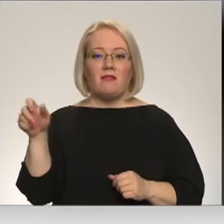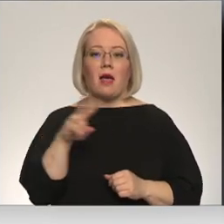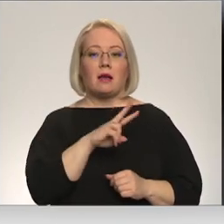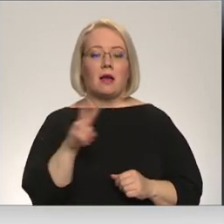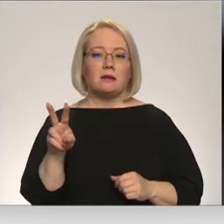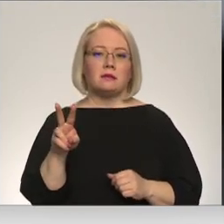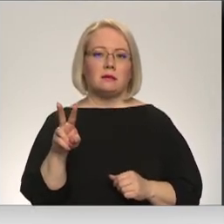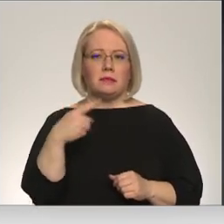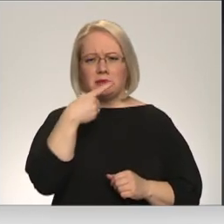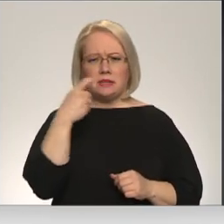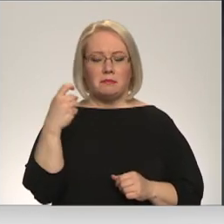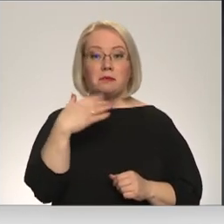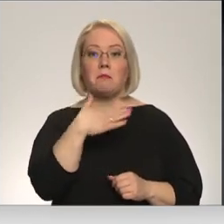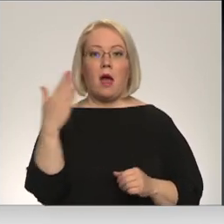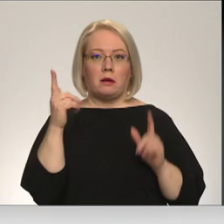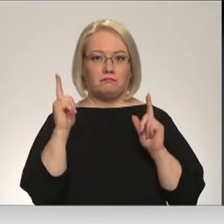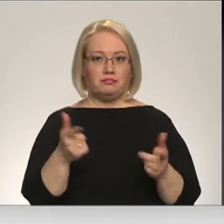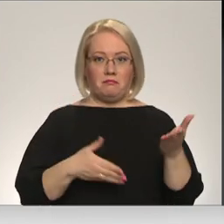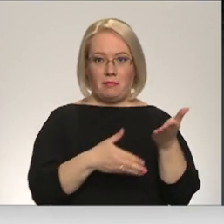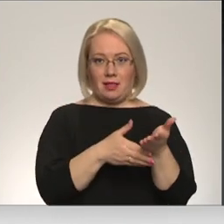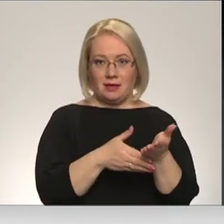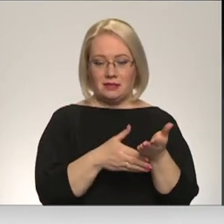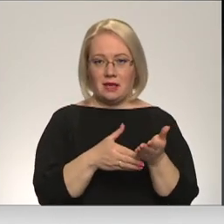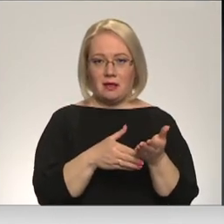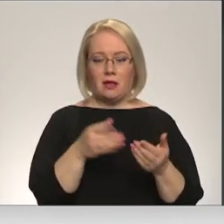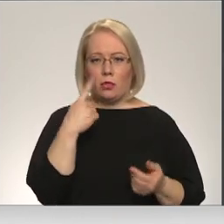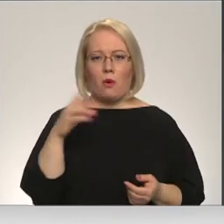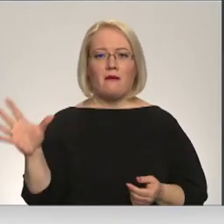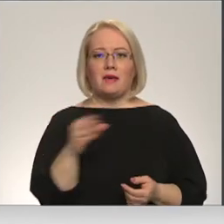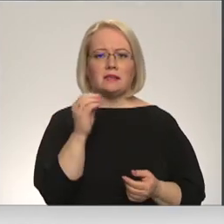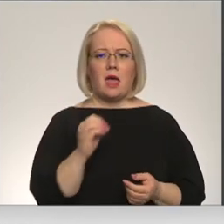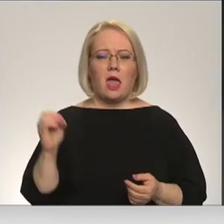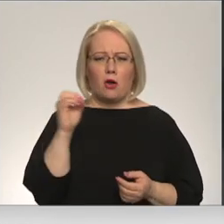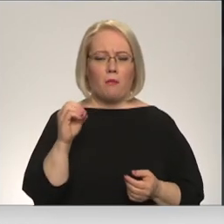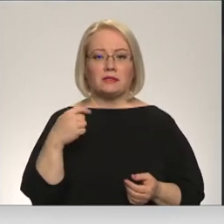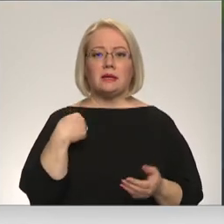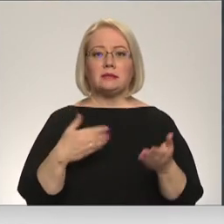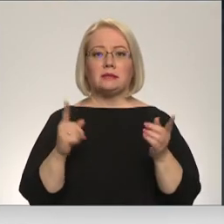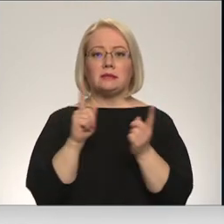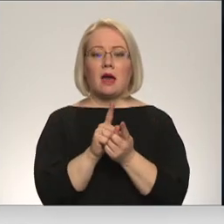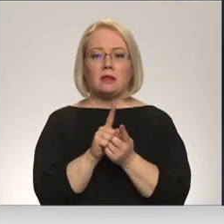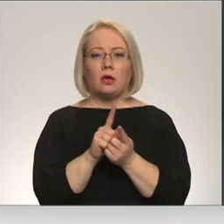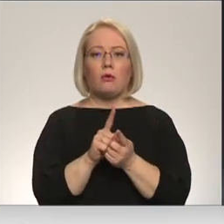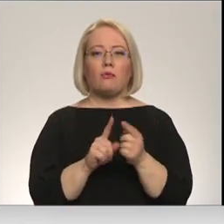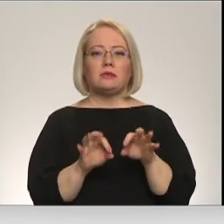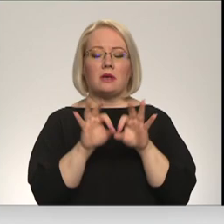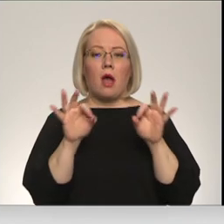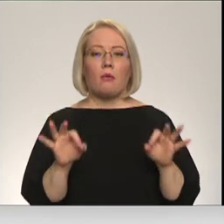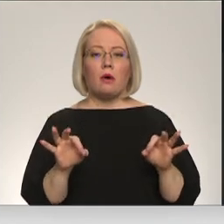nu, pār pa simtam vismaz. No visas Eiropas. Es tur satiku, sākot